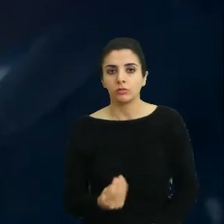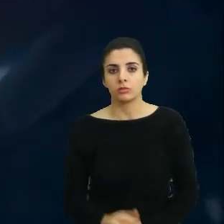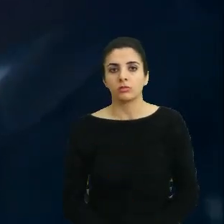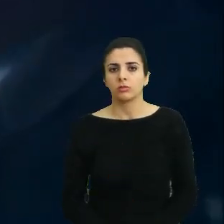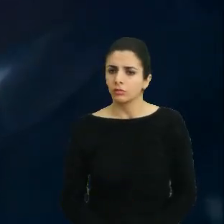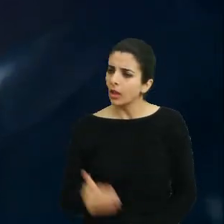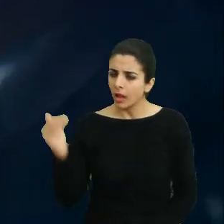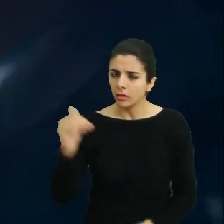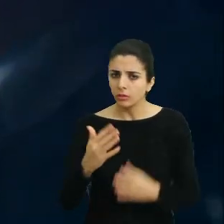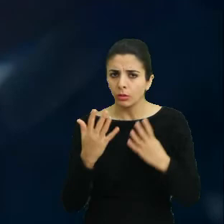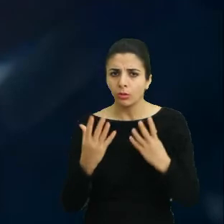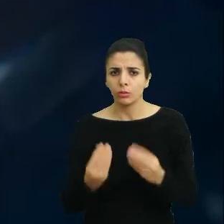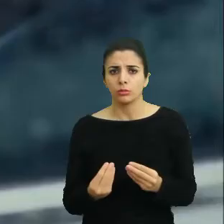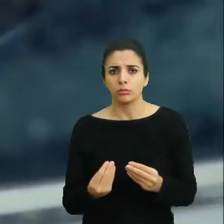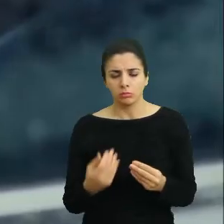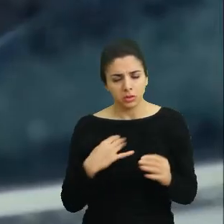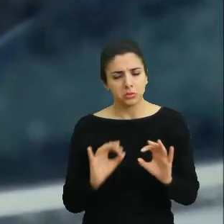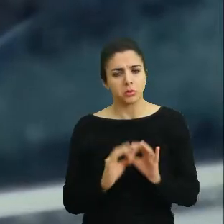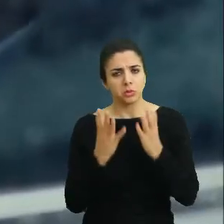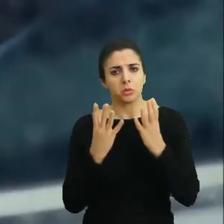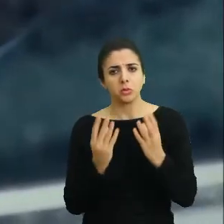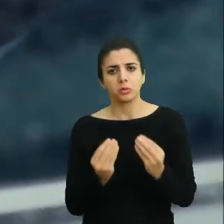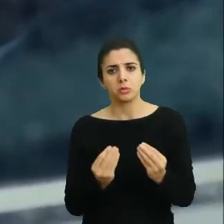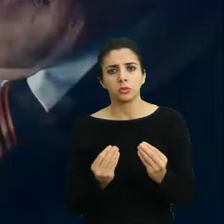Elleme gelsin. Hallederik.